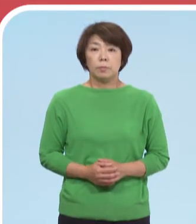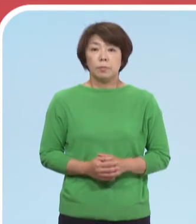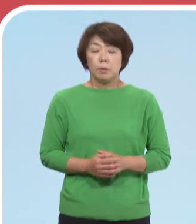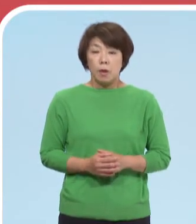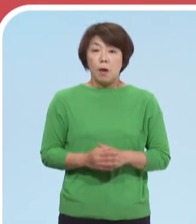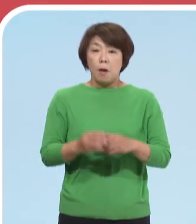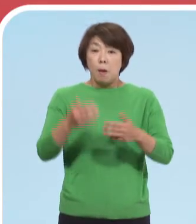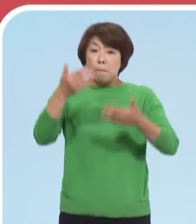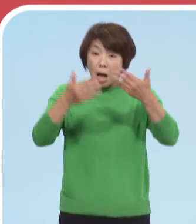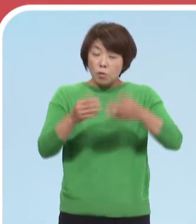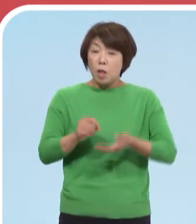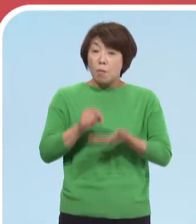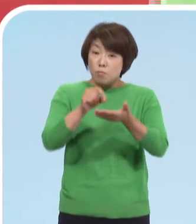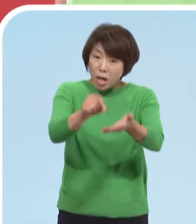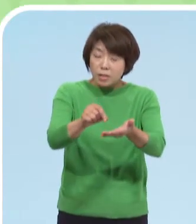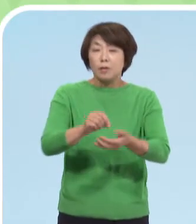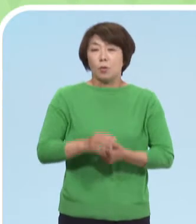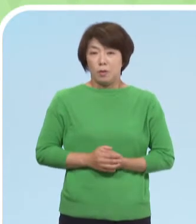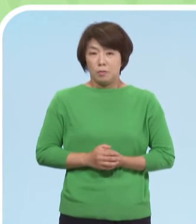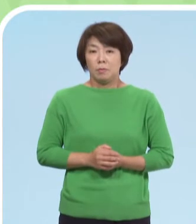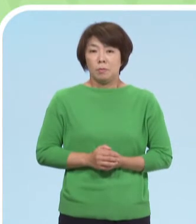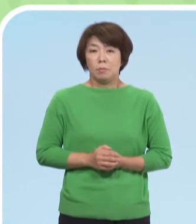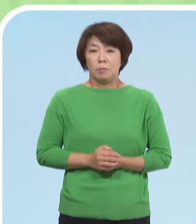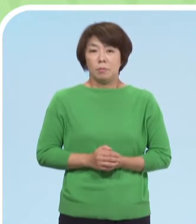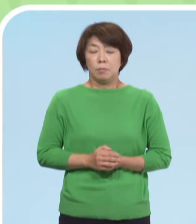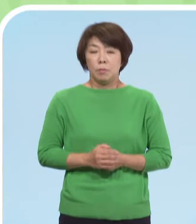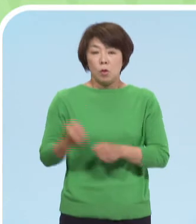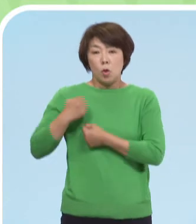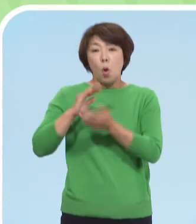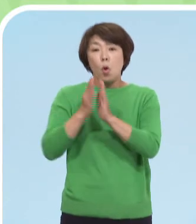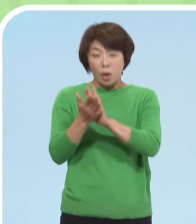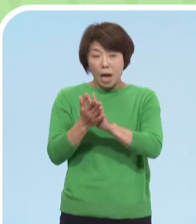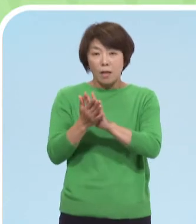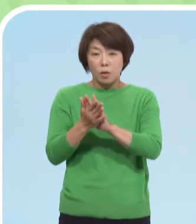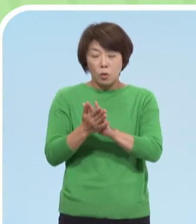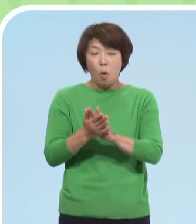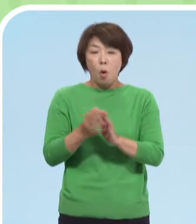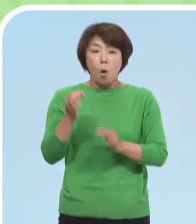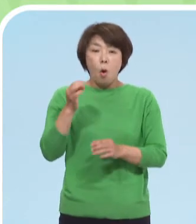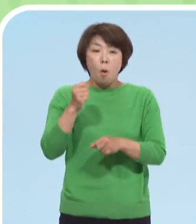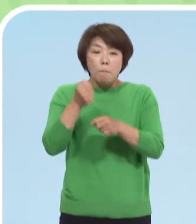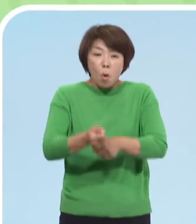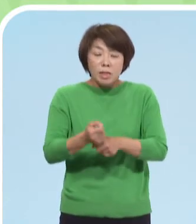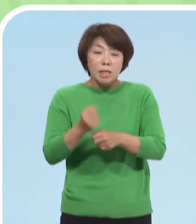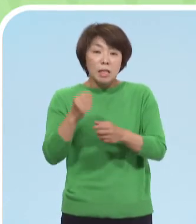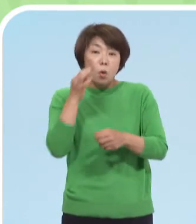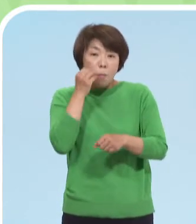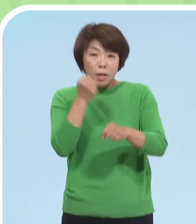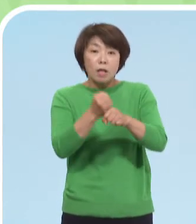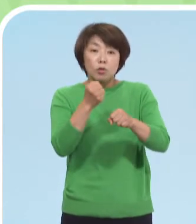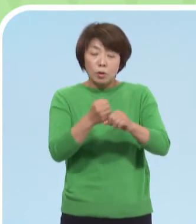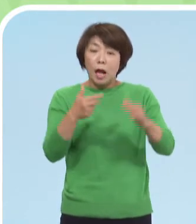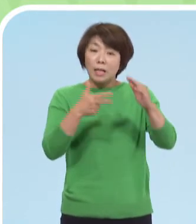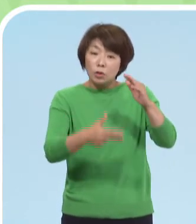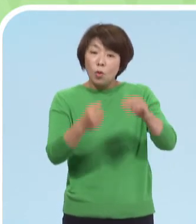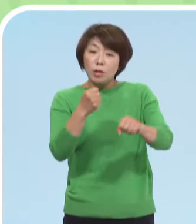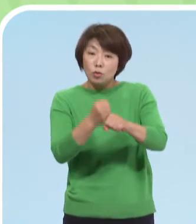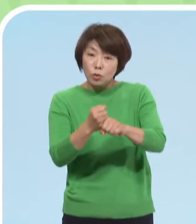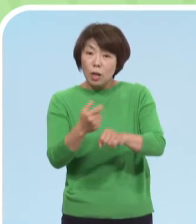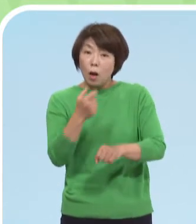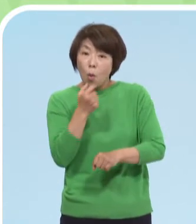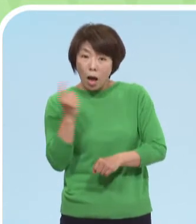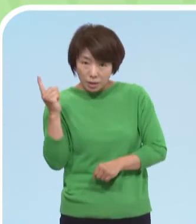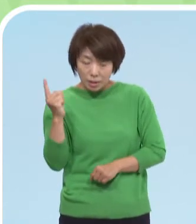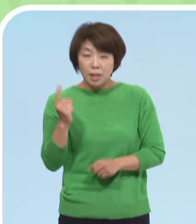ここで番組からプレゼントのお知らせです。兵庫県産のもち米を使って宍粟市で作られた揚げかき